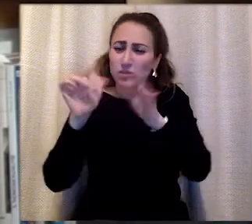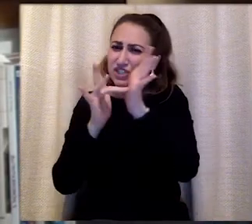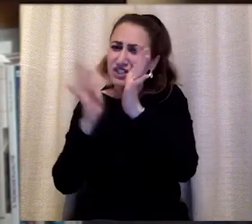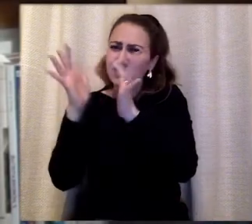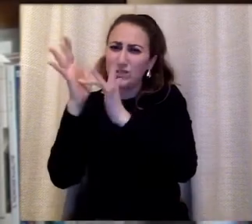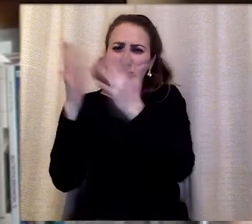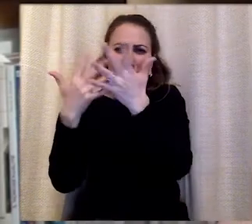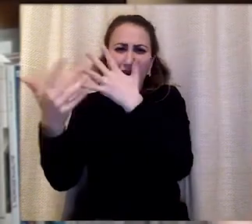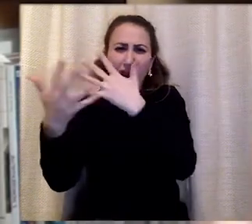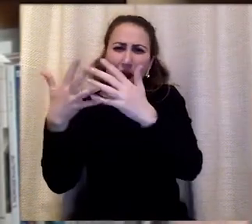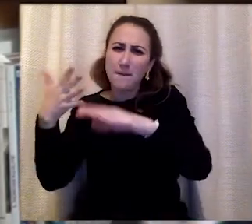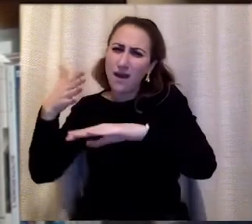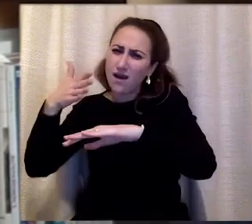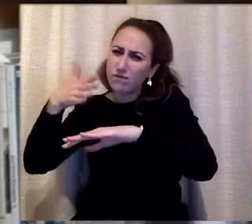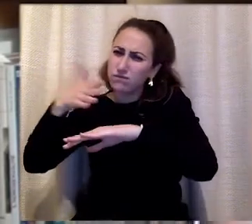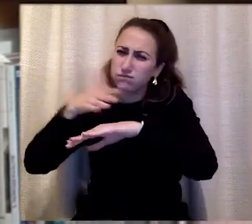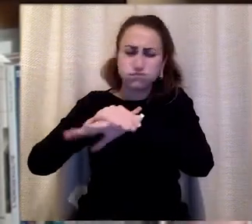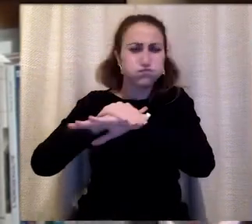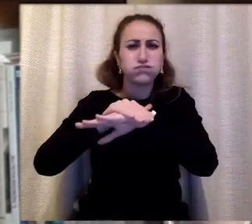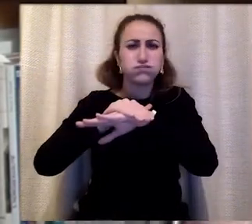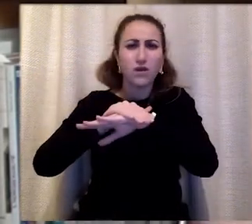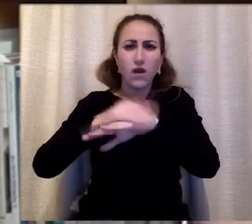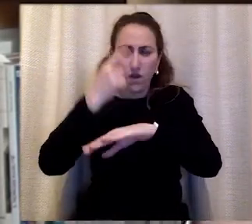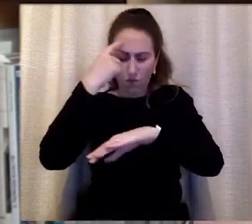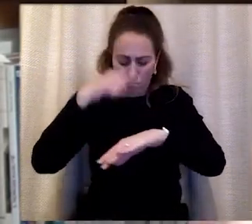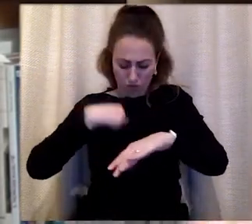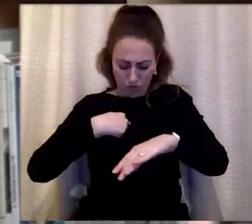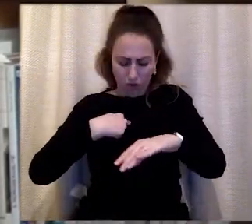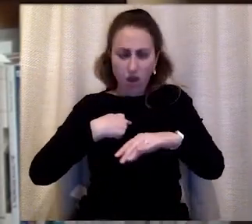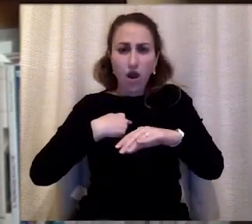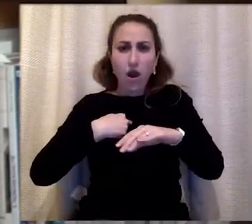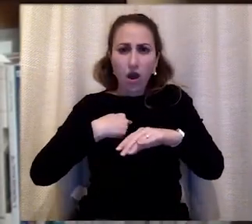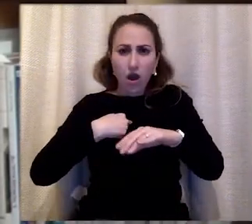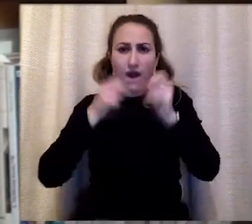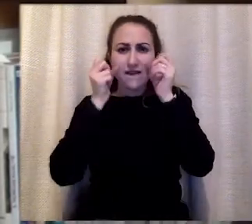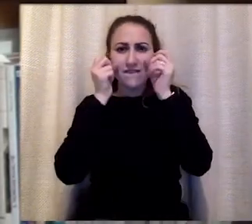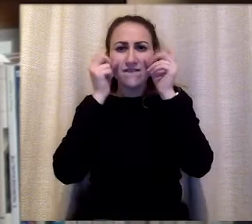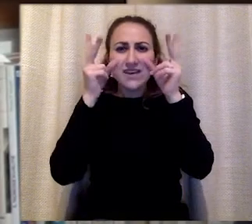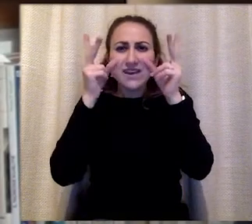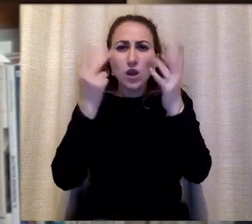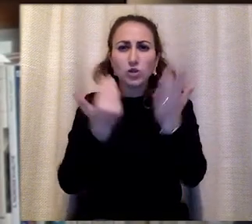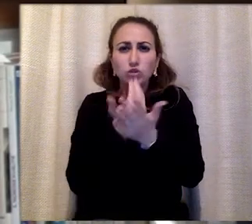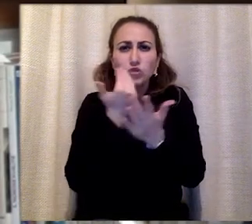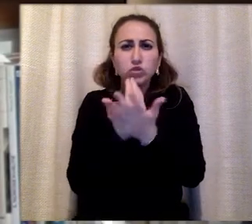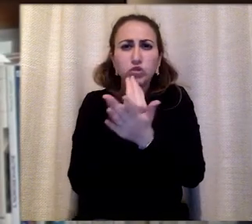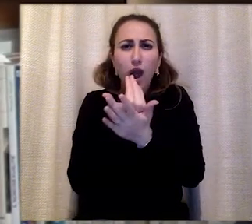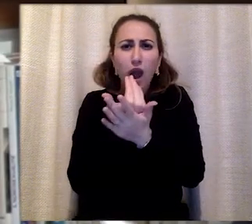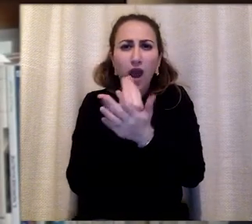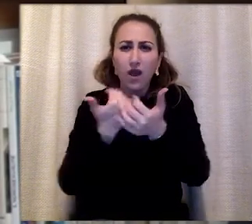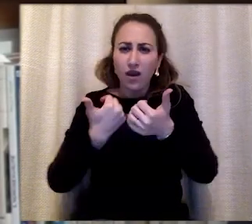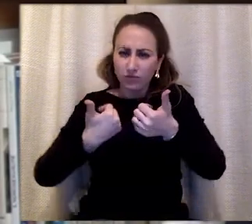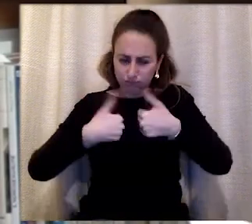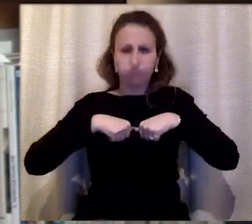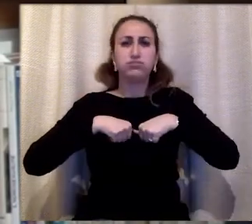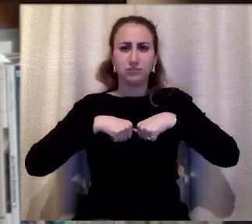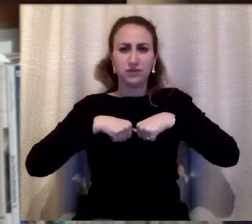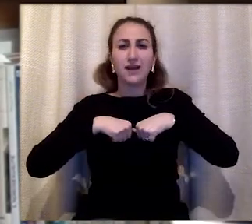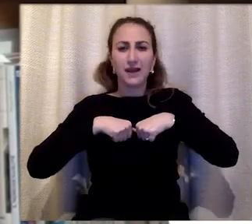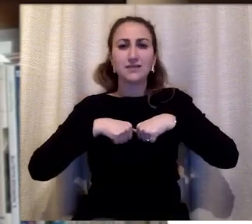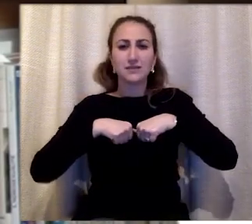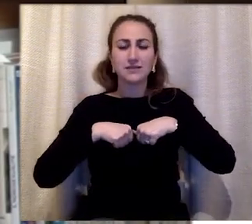notre joie et notre vie soient déversées inutilement. Il est intéressant de noter